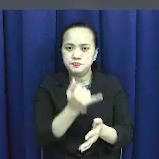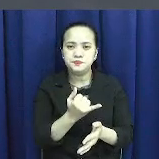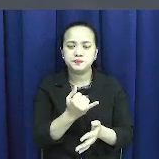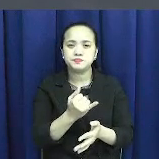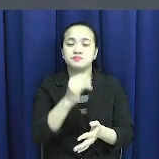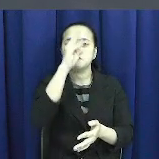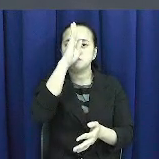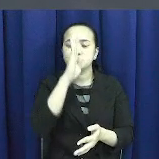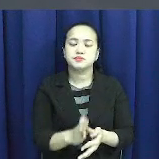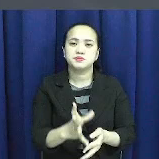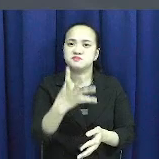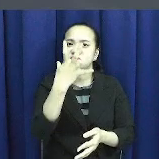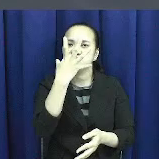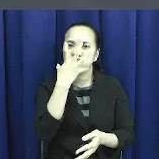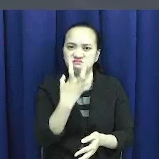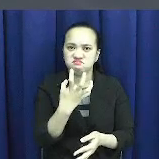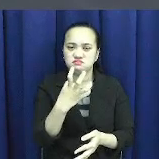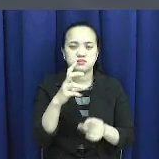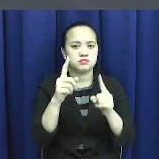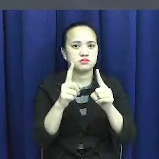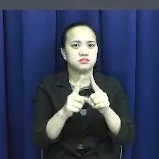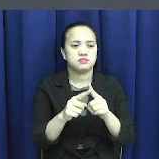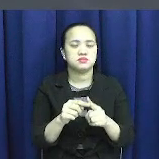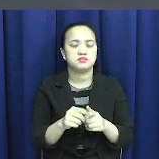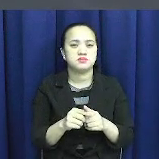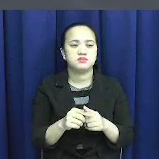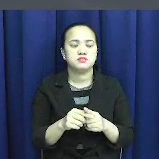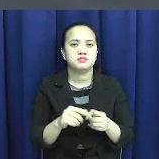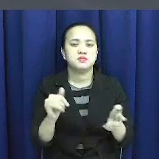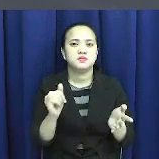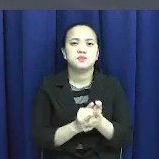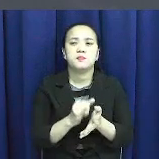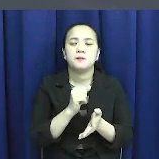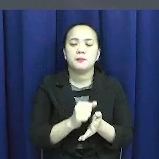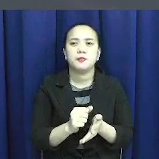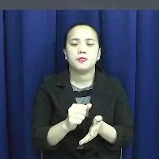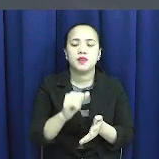Jeremiah was sent by God to proclaim the truth.